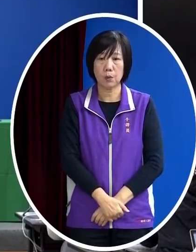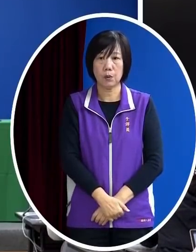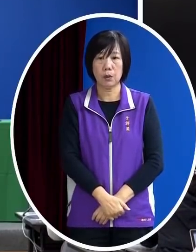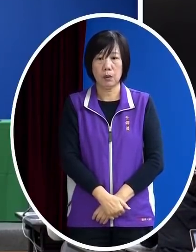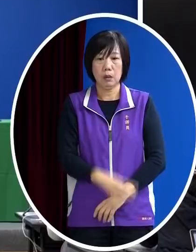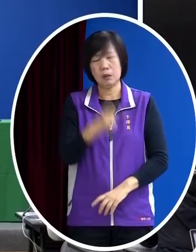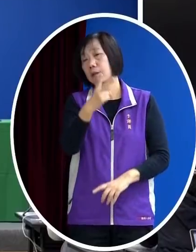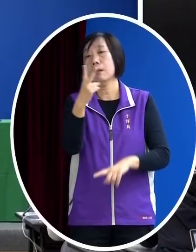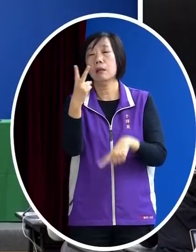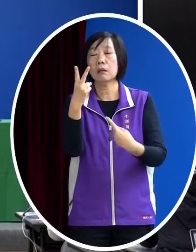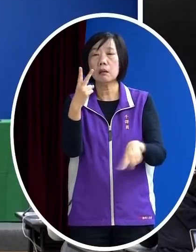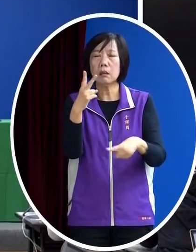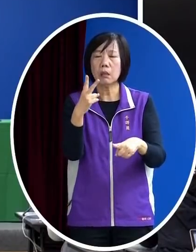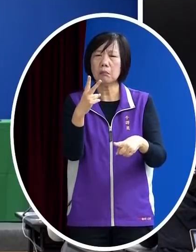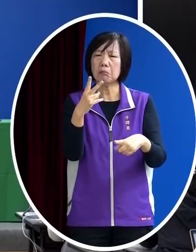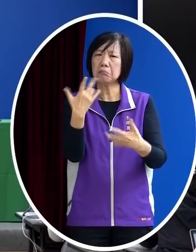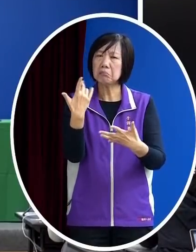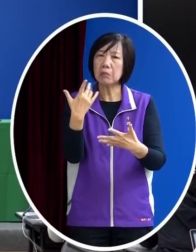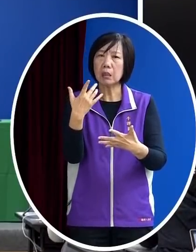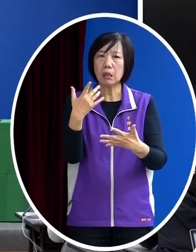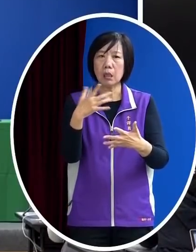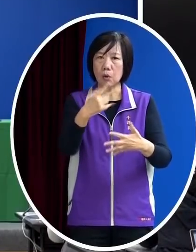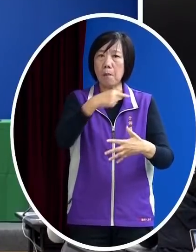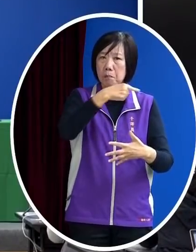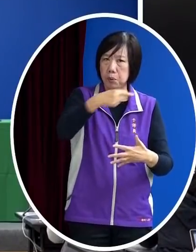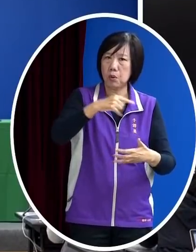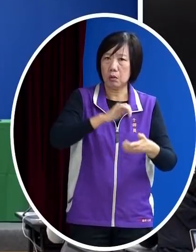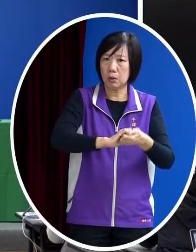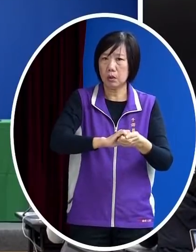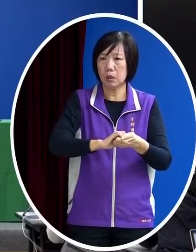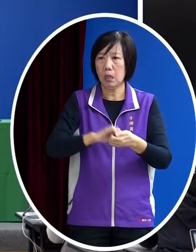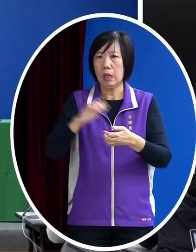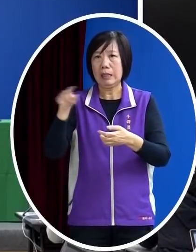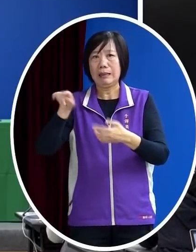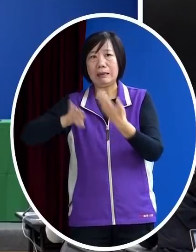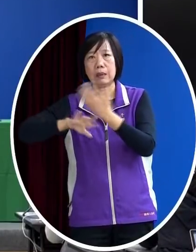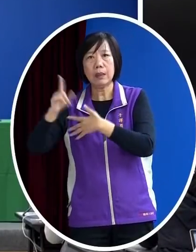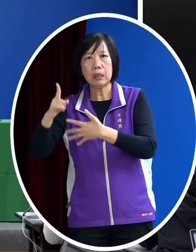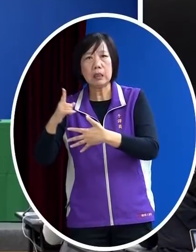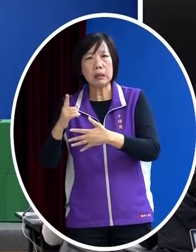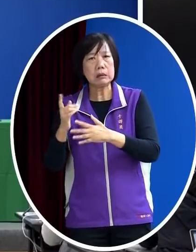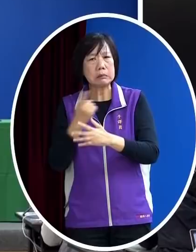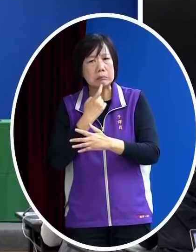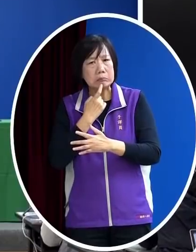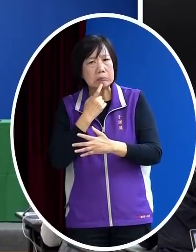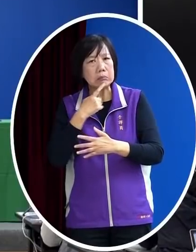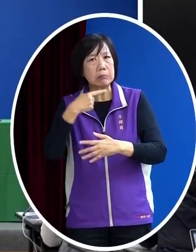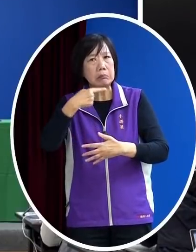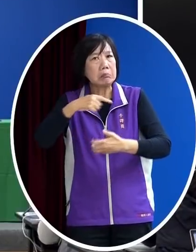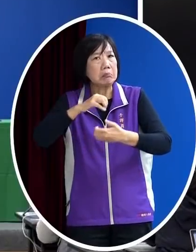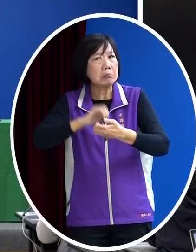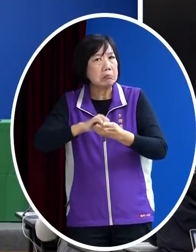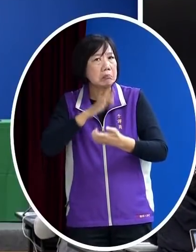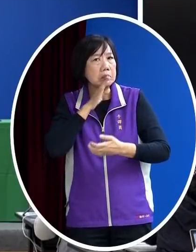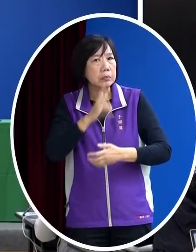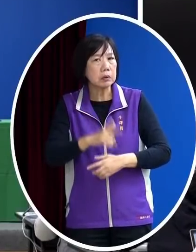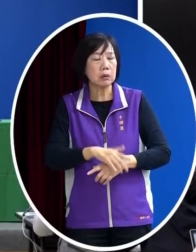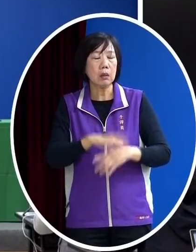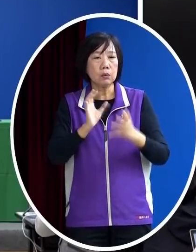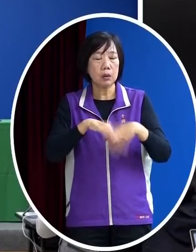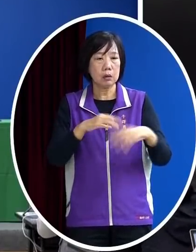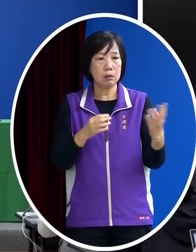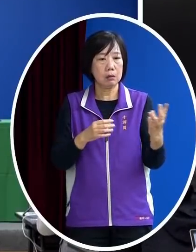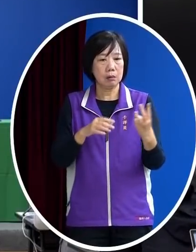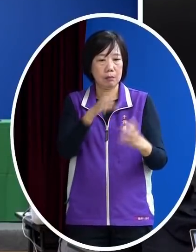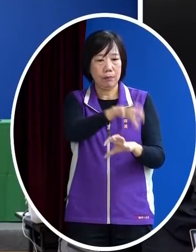个人，一个是疑似确诊，一个当时一个是确诊，一个是疑似，那他们有戴口罩或是相关的，那这三个